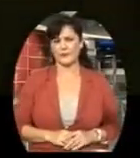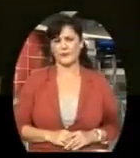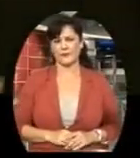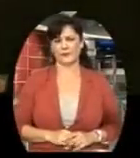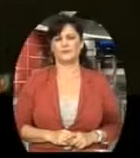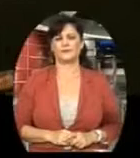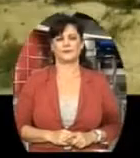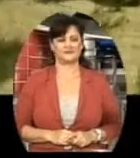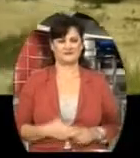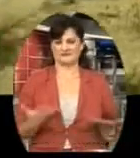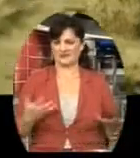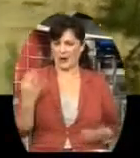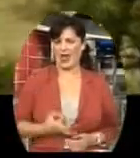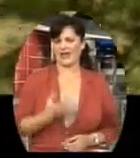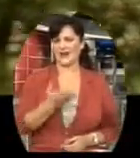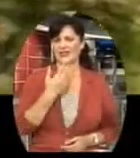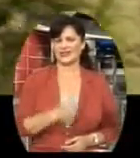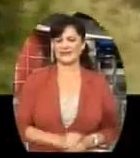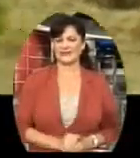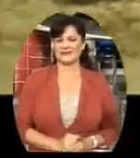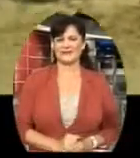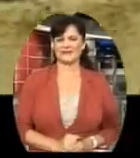שמע, שיחקת אותה.